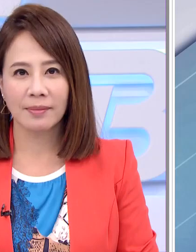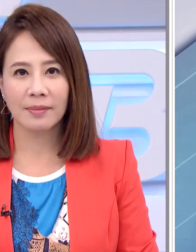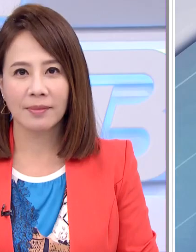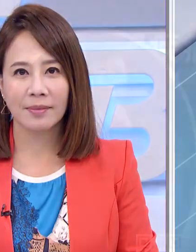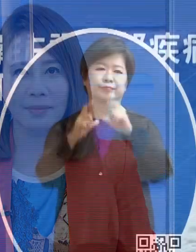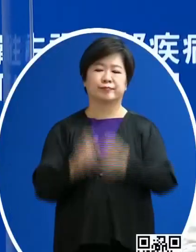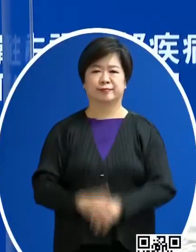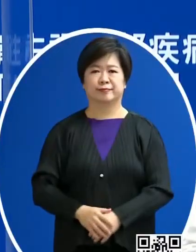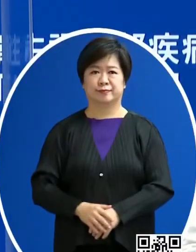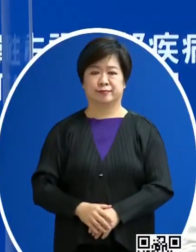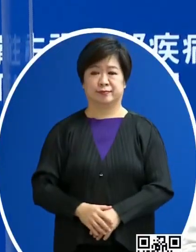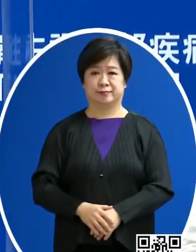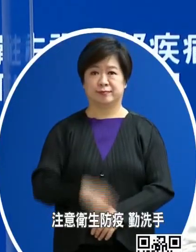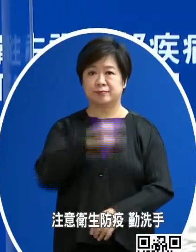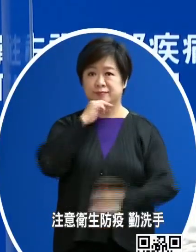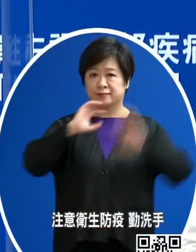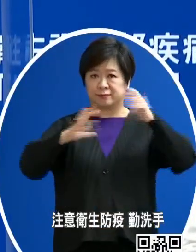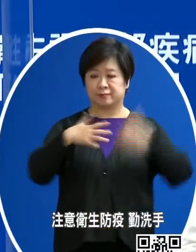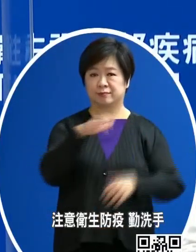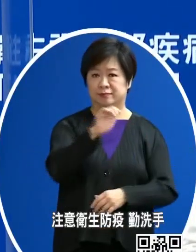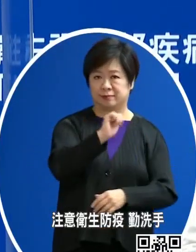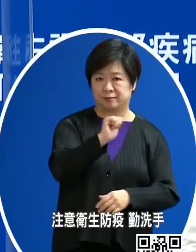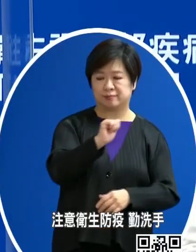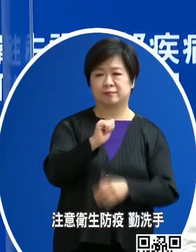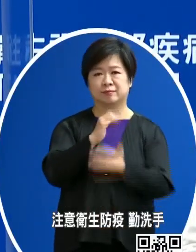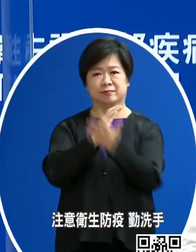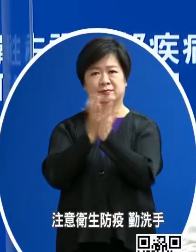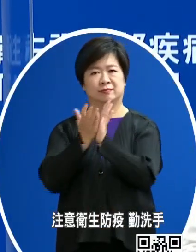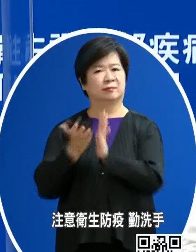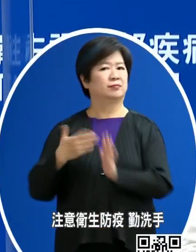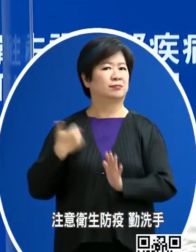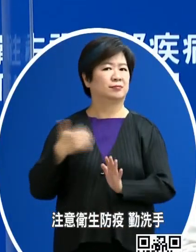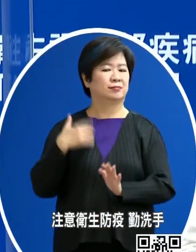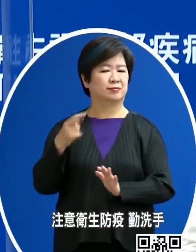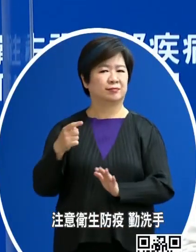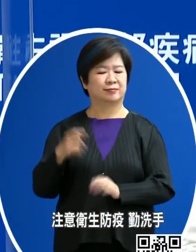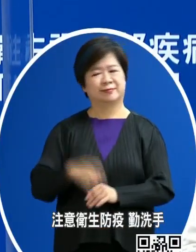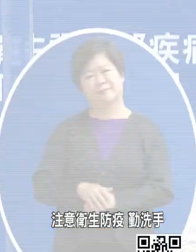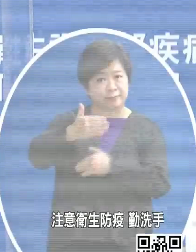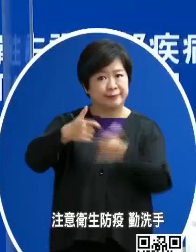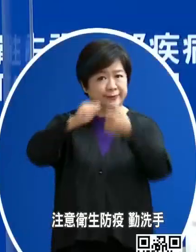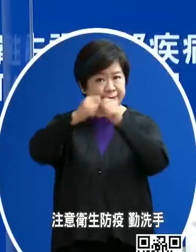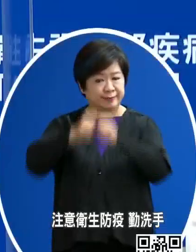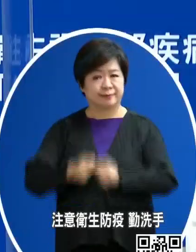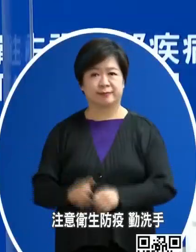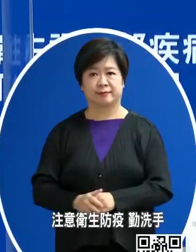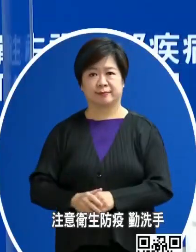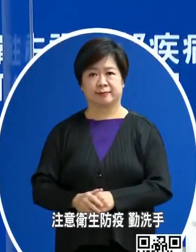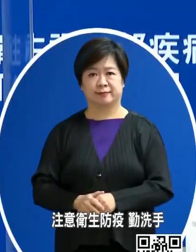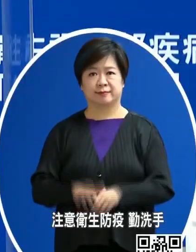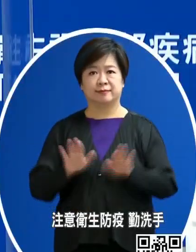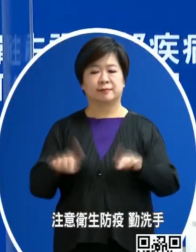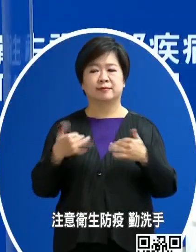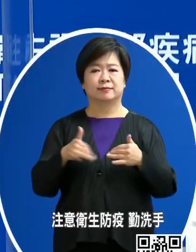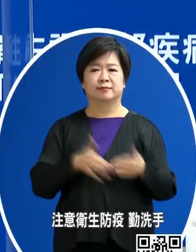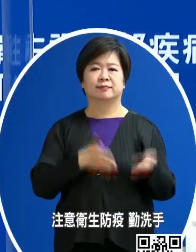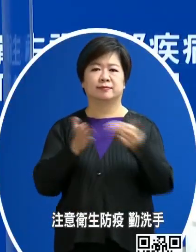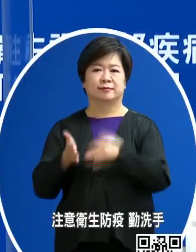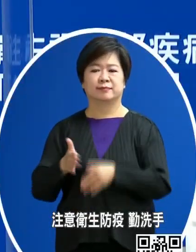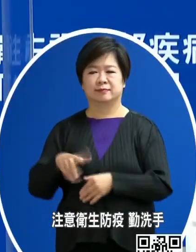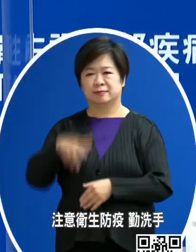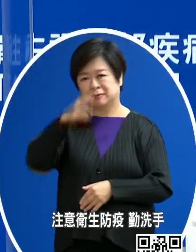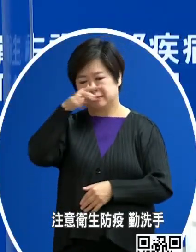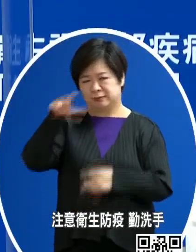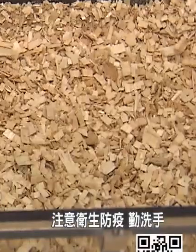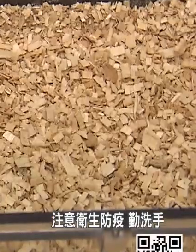烦。 阿尔法、伽马，这连我们都不知道，你要聊老鼠一只抓来看，现在还没有调查到老鼠了。现在